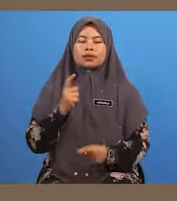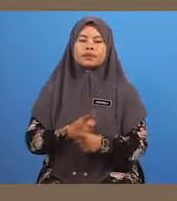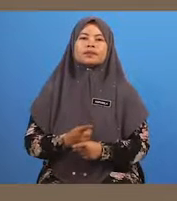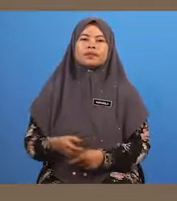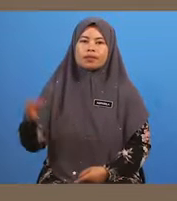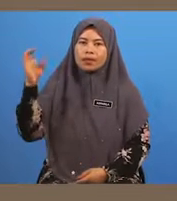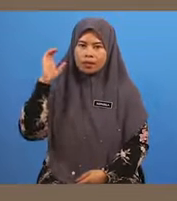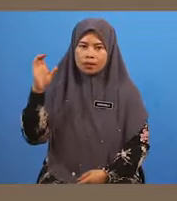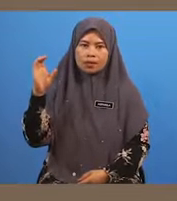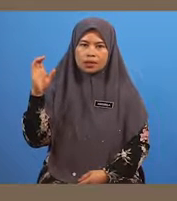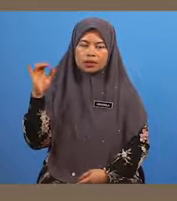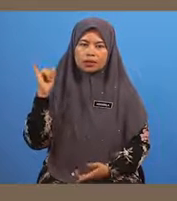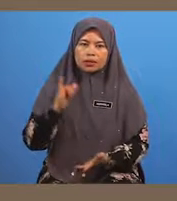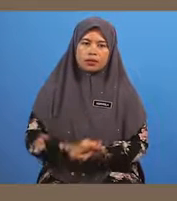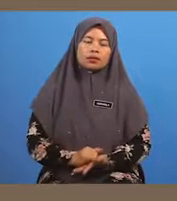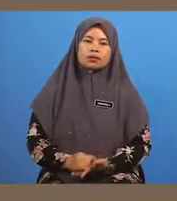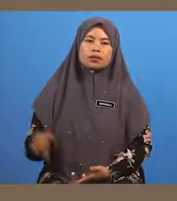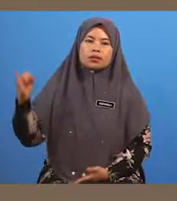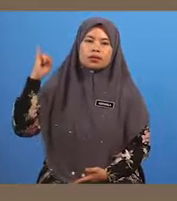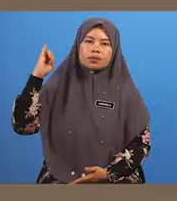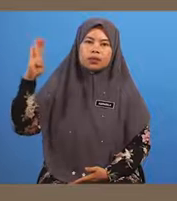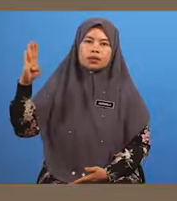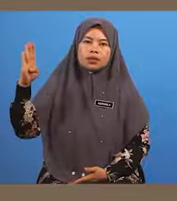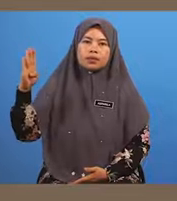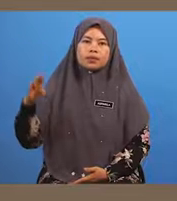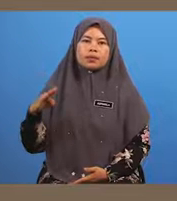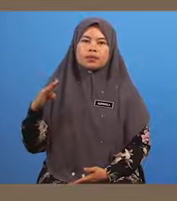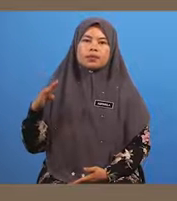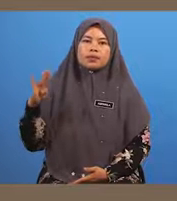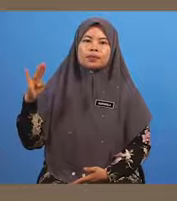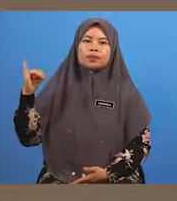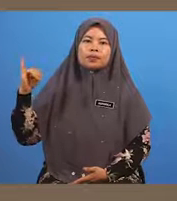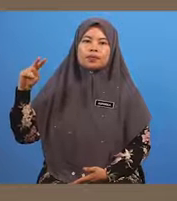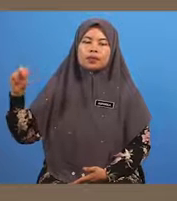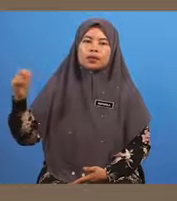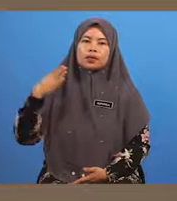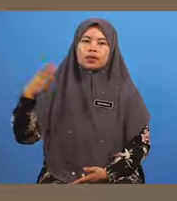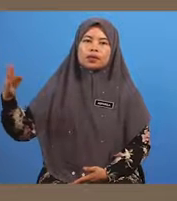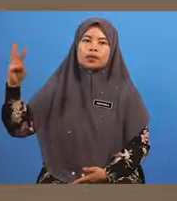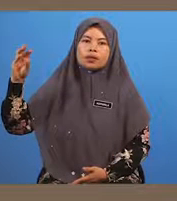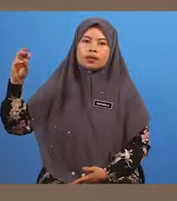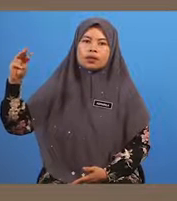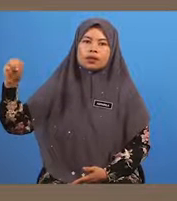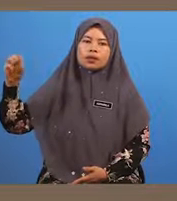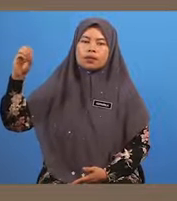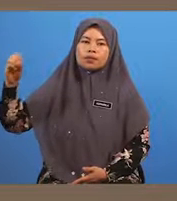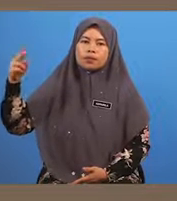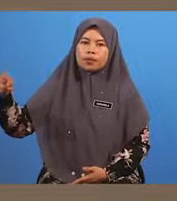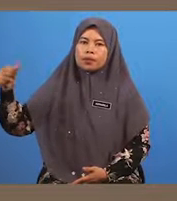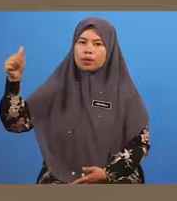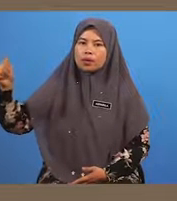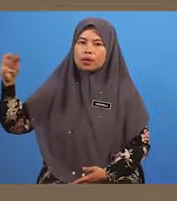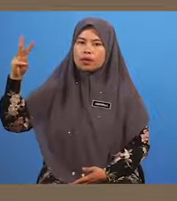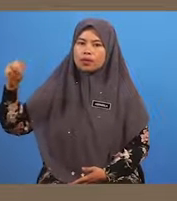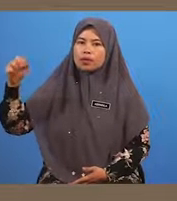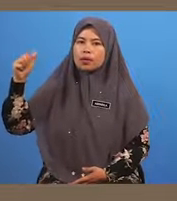C, iaitu Ibrahim bin Muhammad. Kenapa ya, murid-murid? Sebab anak angkat